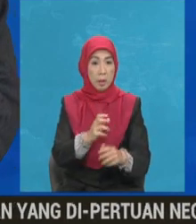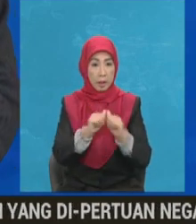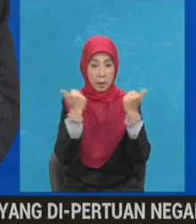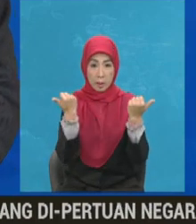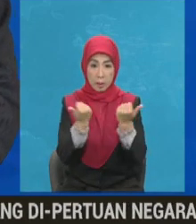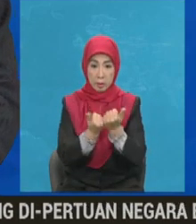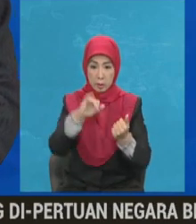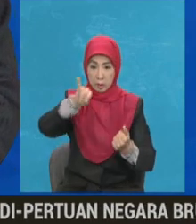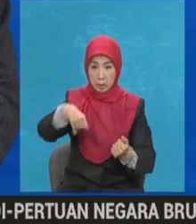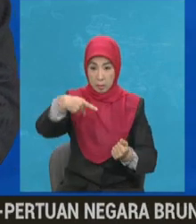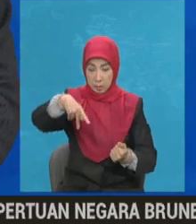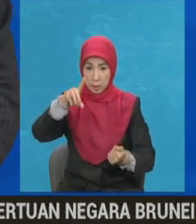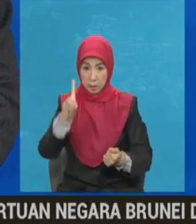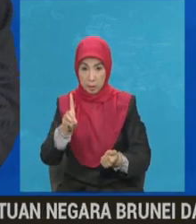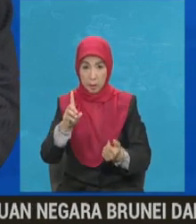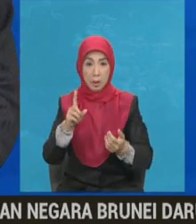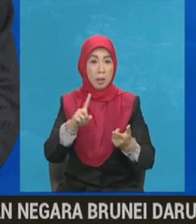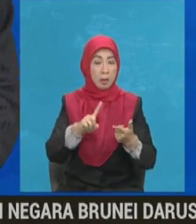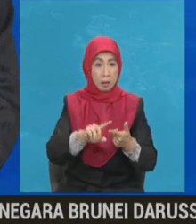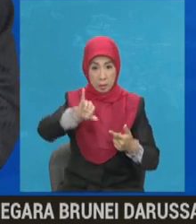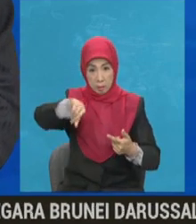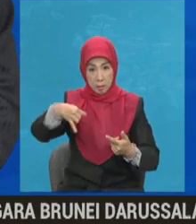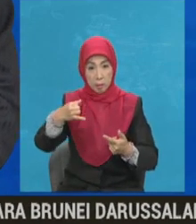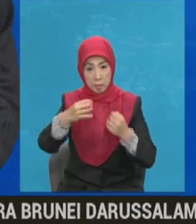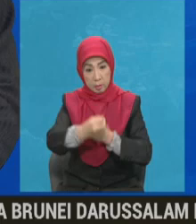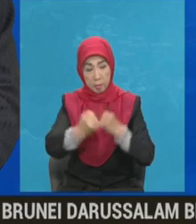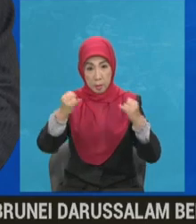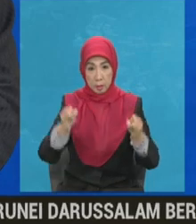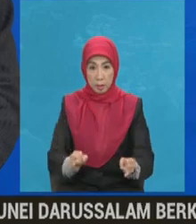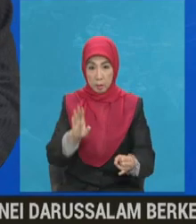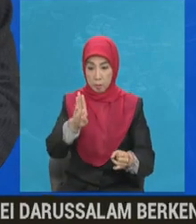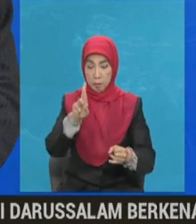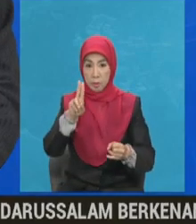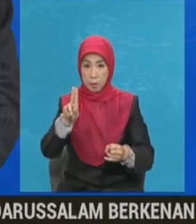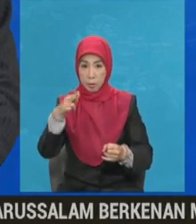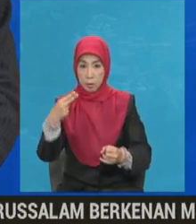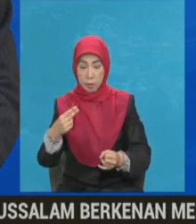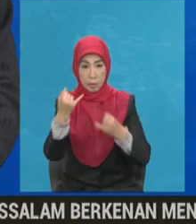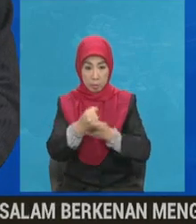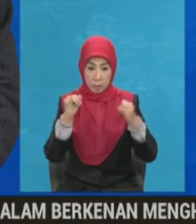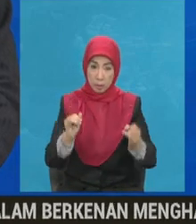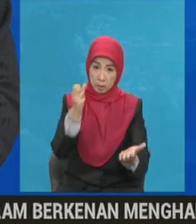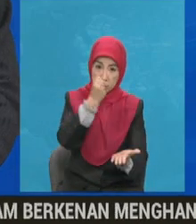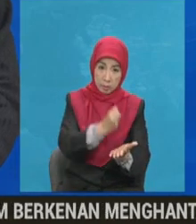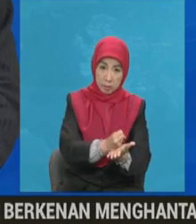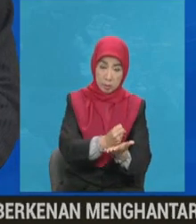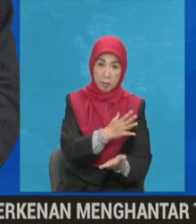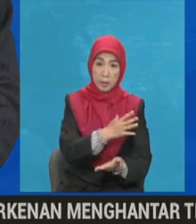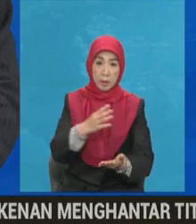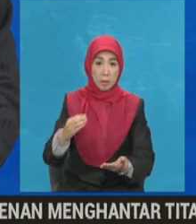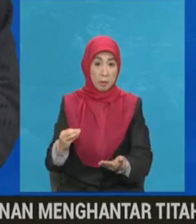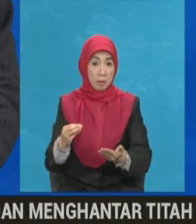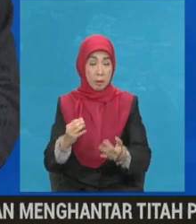dari jabatan pengangkutan darat jabatan Borough jabatan migration dan pendaftaran kebangsaan jembatan khas tanda next video Raja